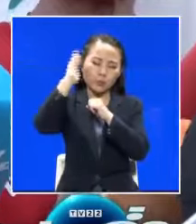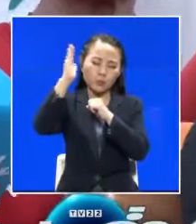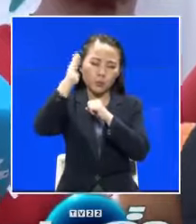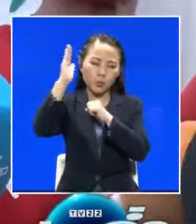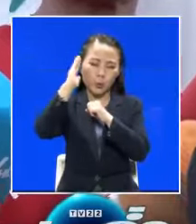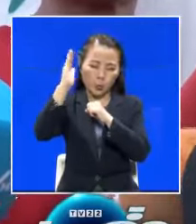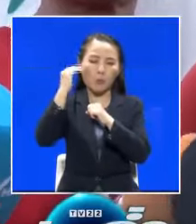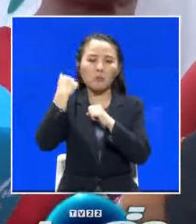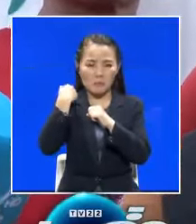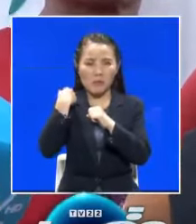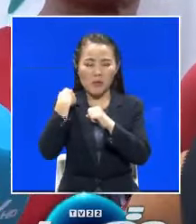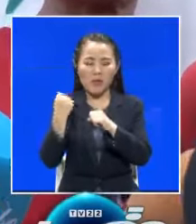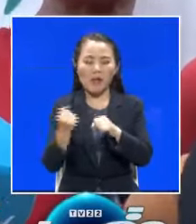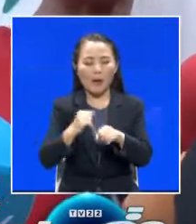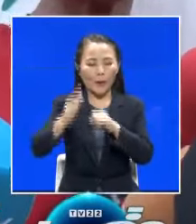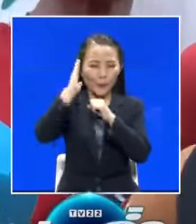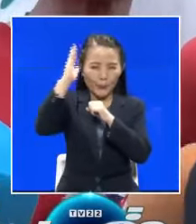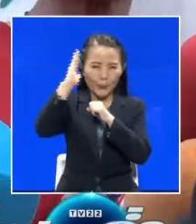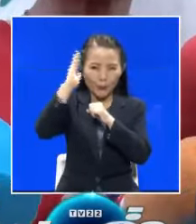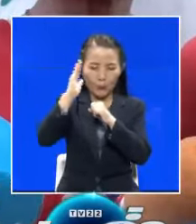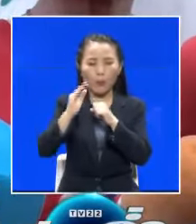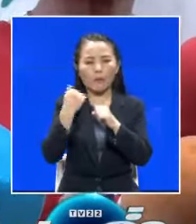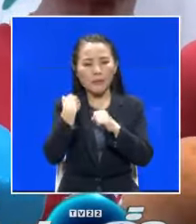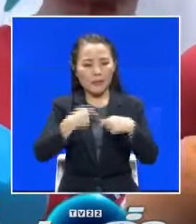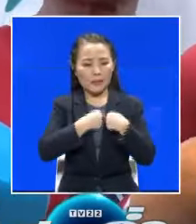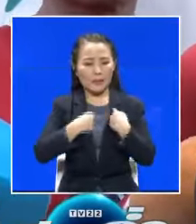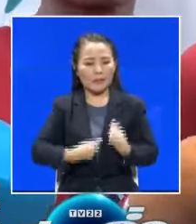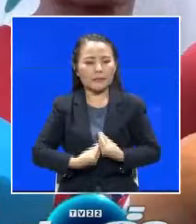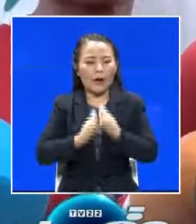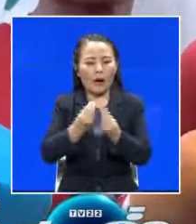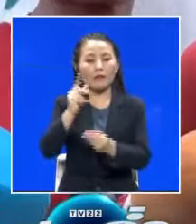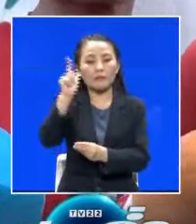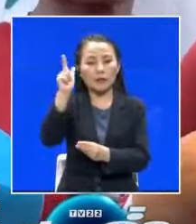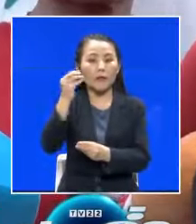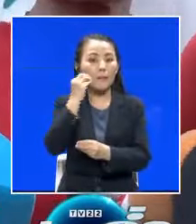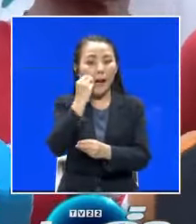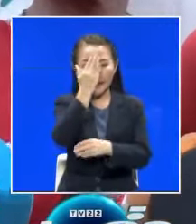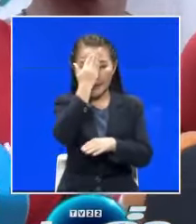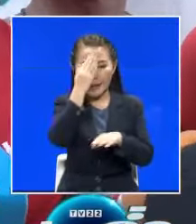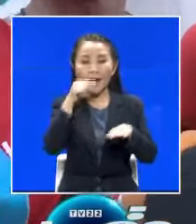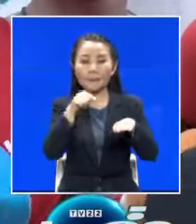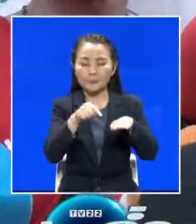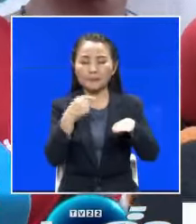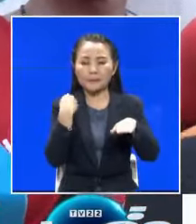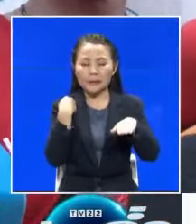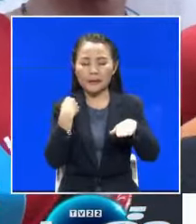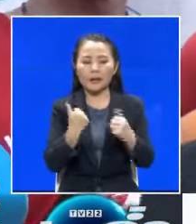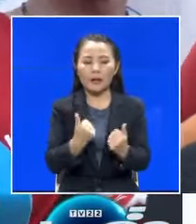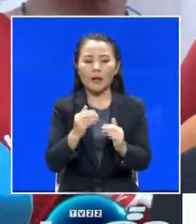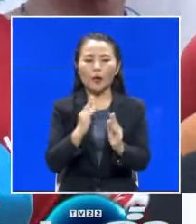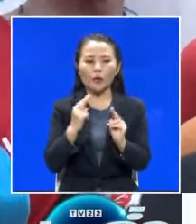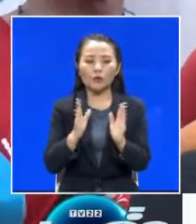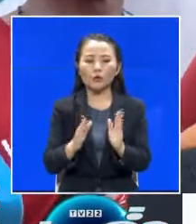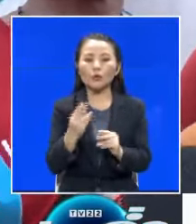ดมาใหญ่โตมโหฬารเลยนะคะประกาศเลยเสียงดังฟังชัดให้กำลังใจคุณทักษิณที่หน้าบ้านจันสองล่านั่นแหละช่างอ้วนชาวเ